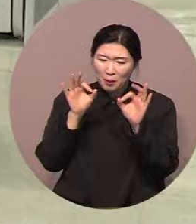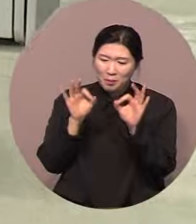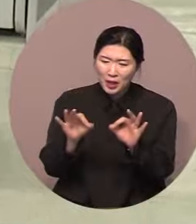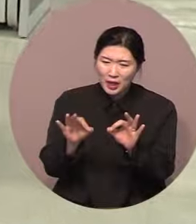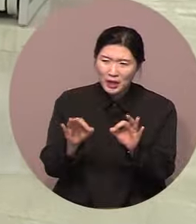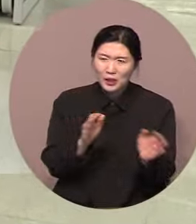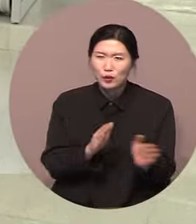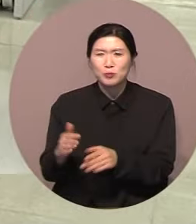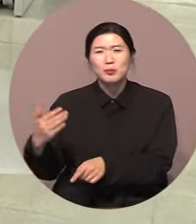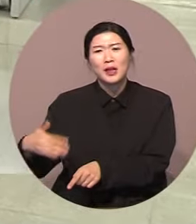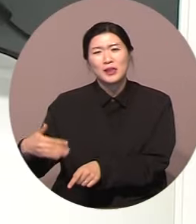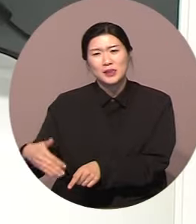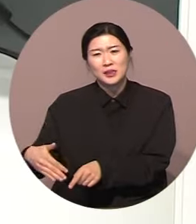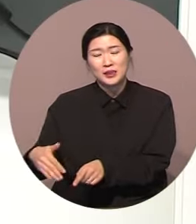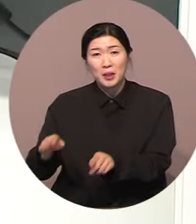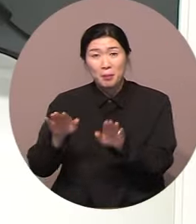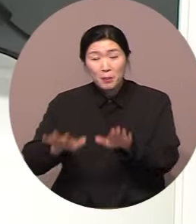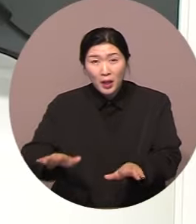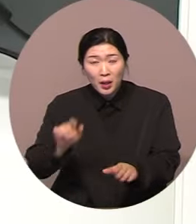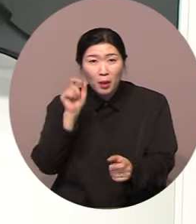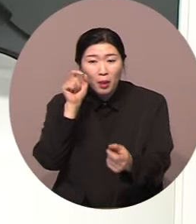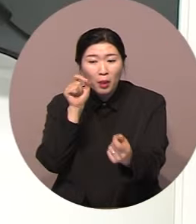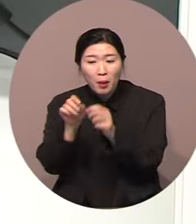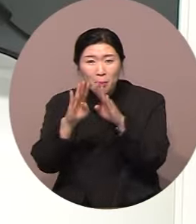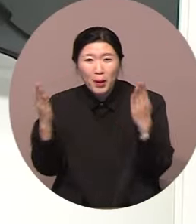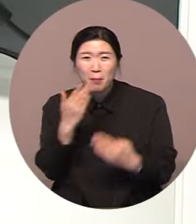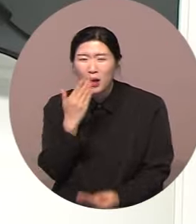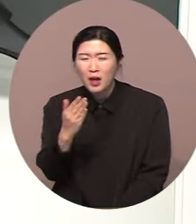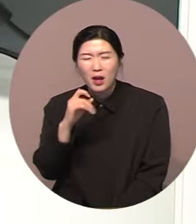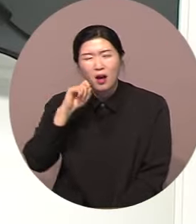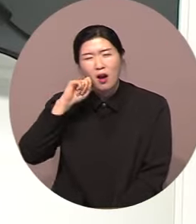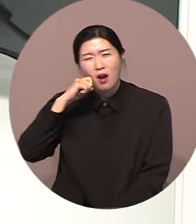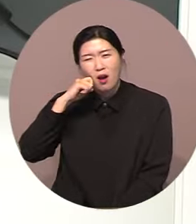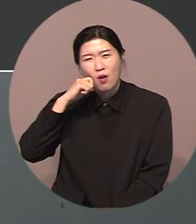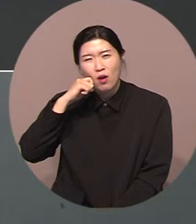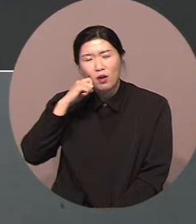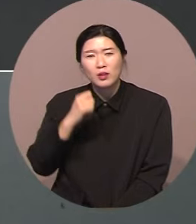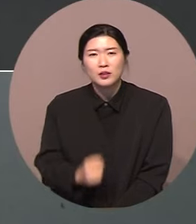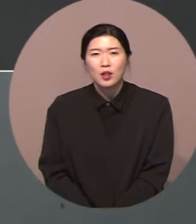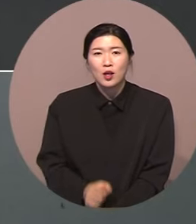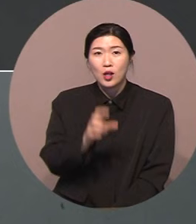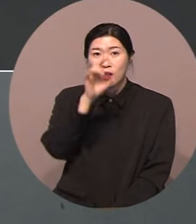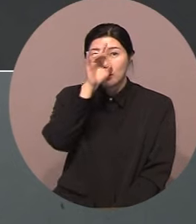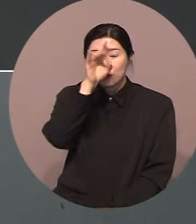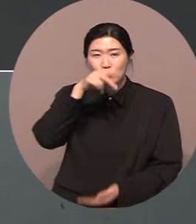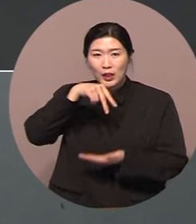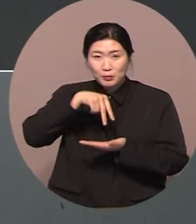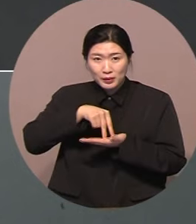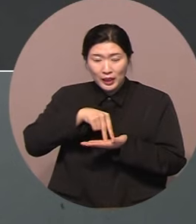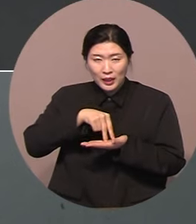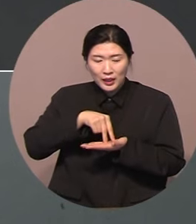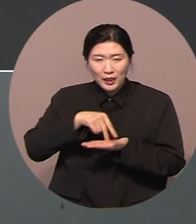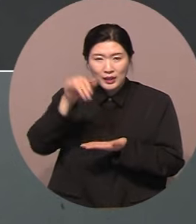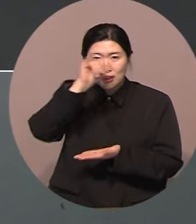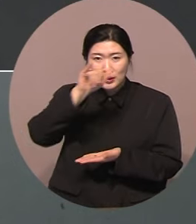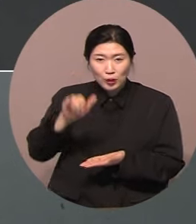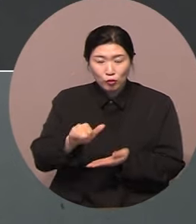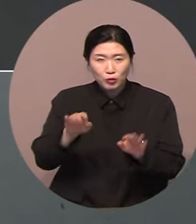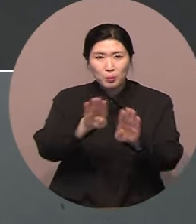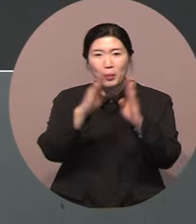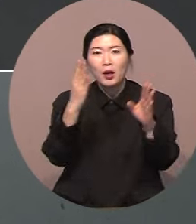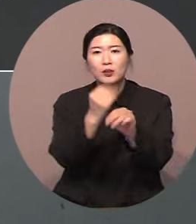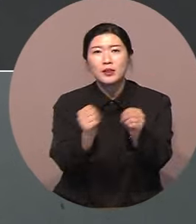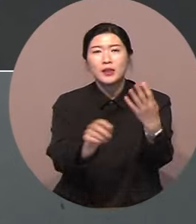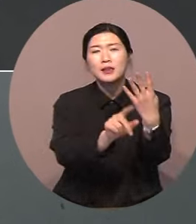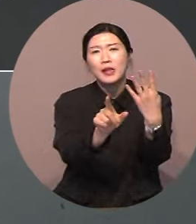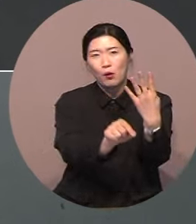준비가 미흡해 당장 운영은 어렵습니다. 중앙응급의료센터는 권역별 상황실은 4월부터 운영하지만